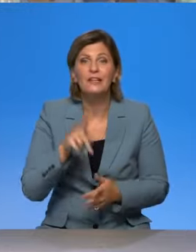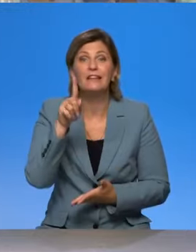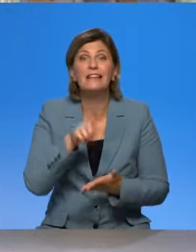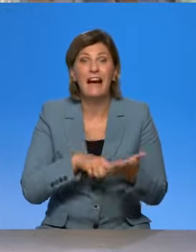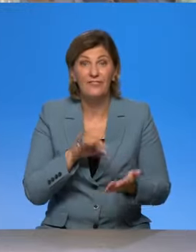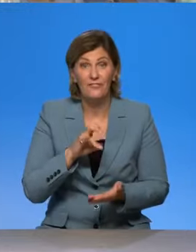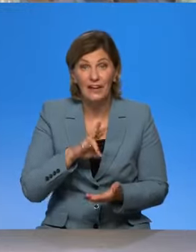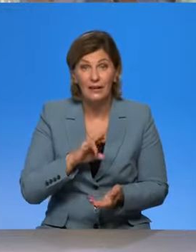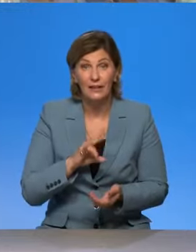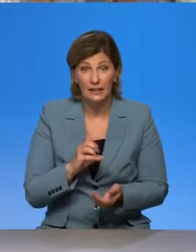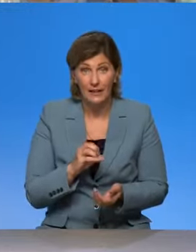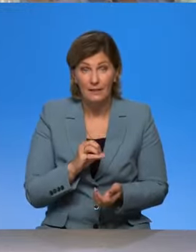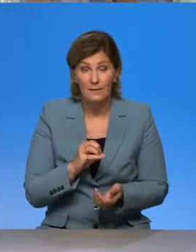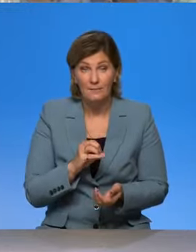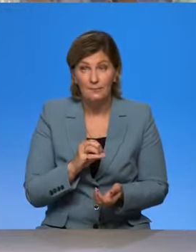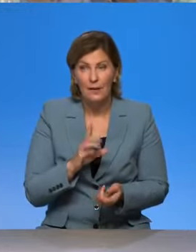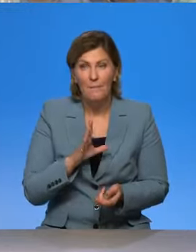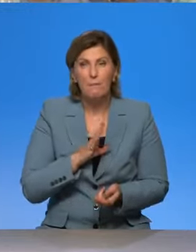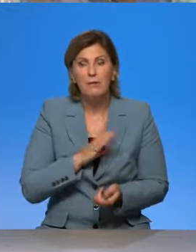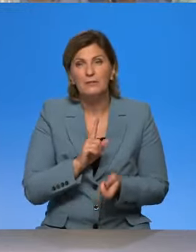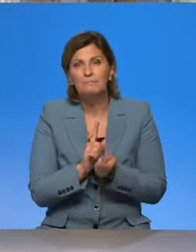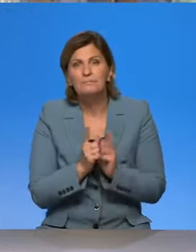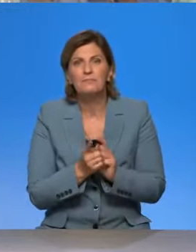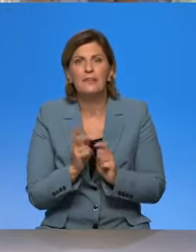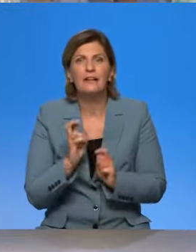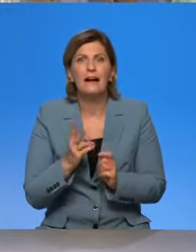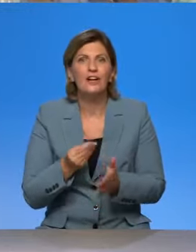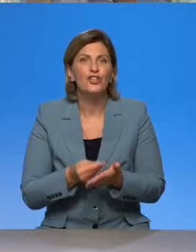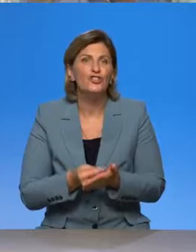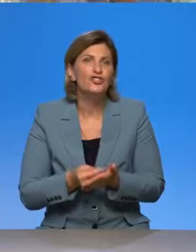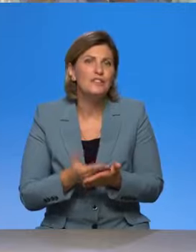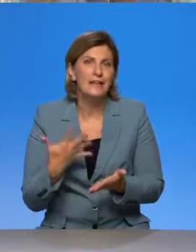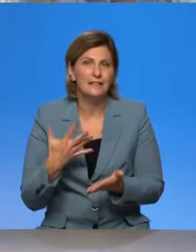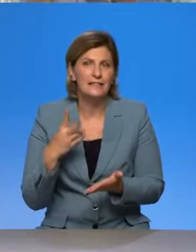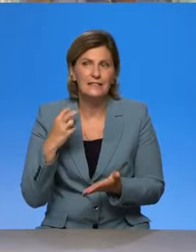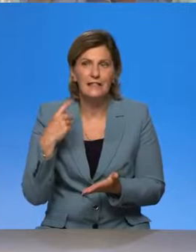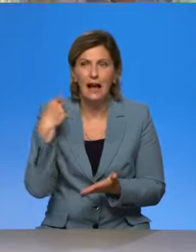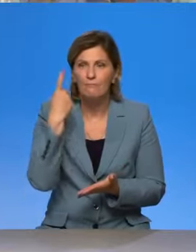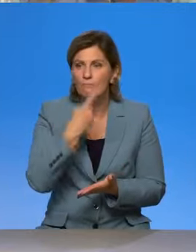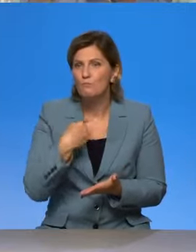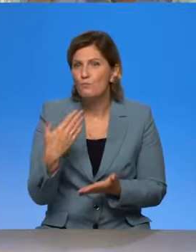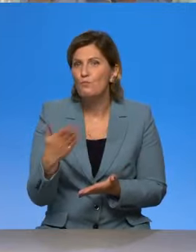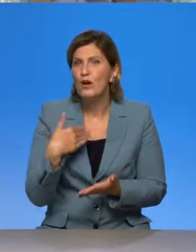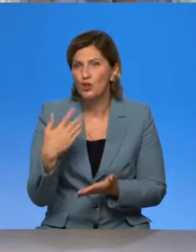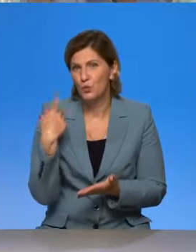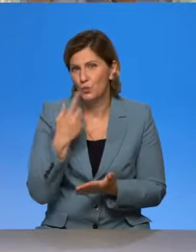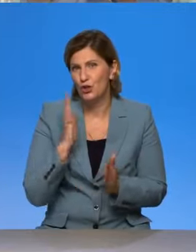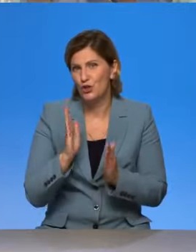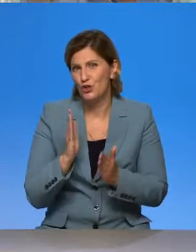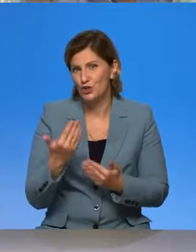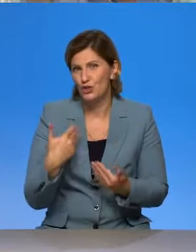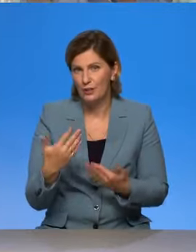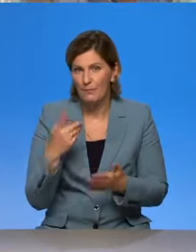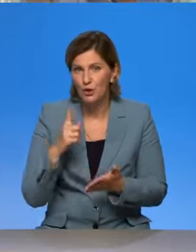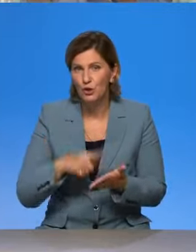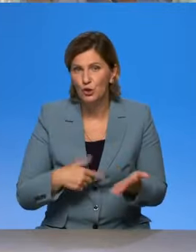становилось, ну, с одной стороны, ценностью, да, ценностью на межличностном уровне общения. Доверие на уровне институциональном,